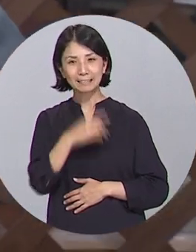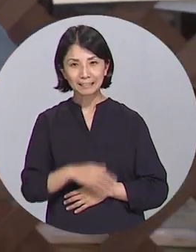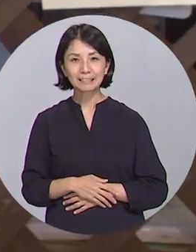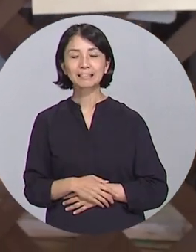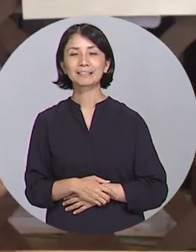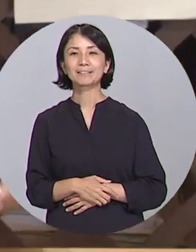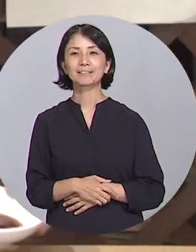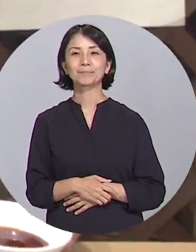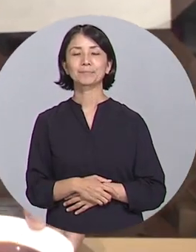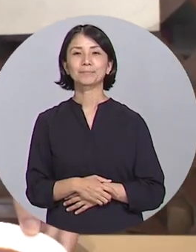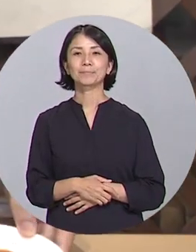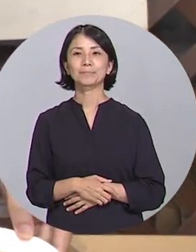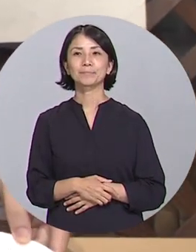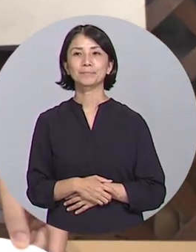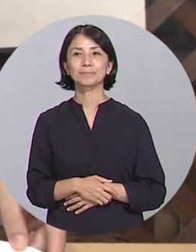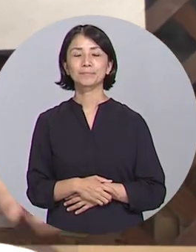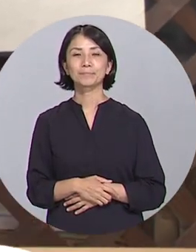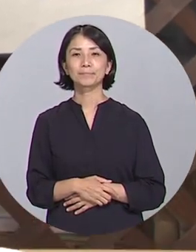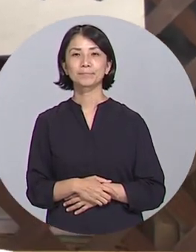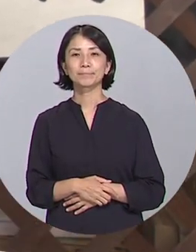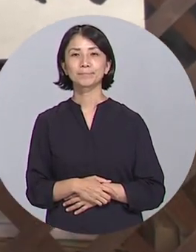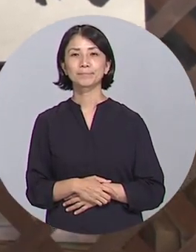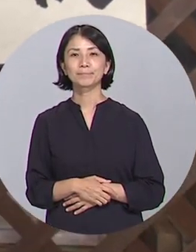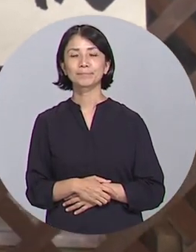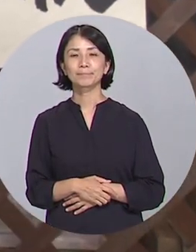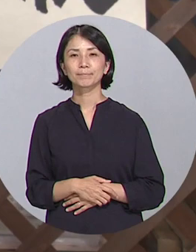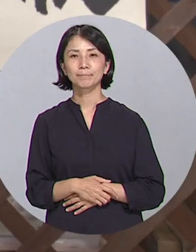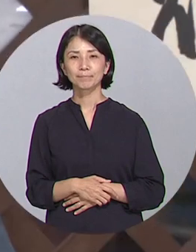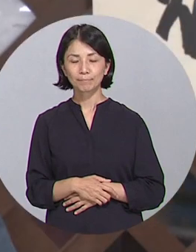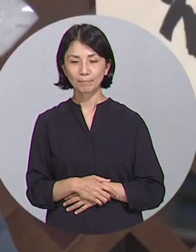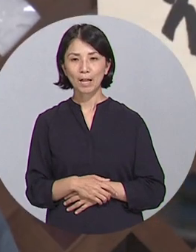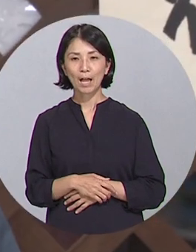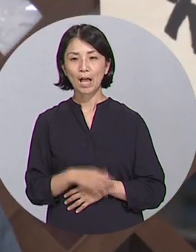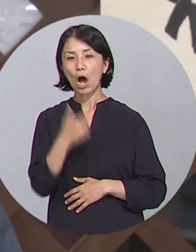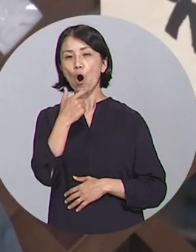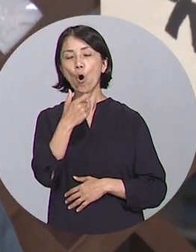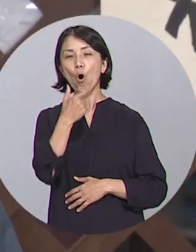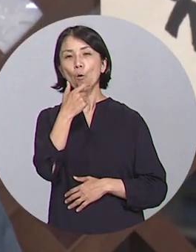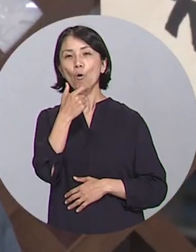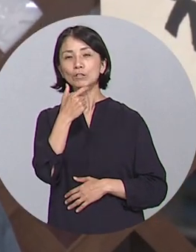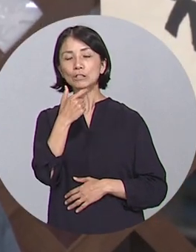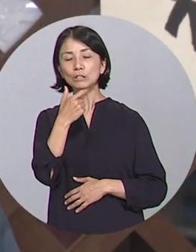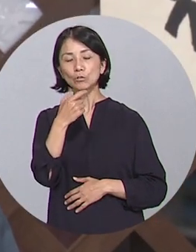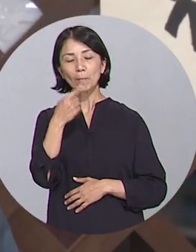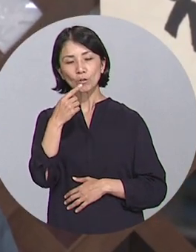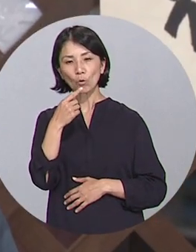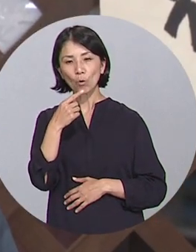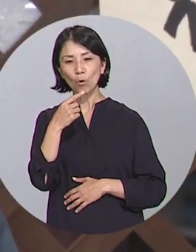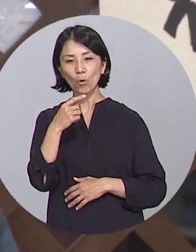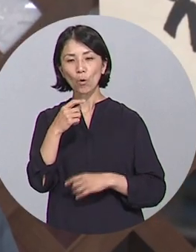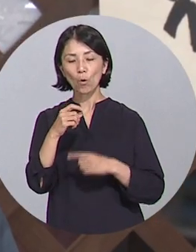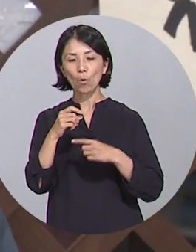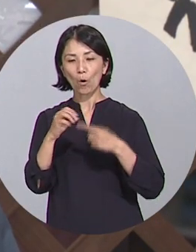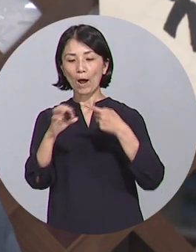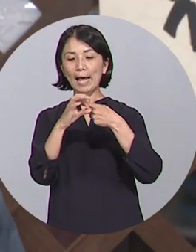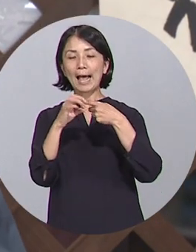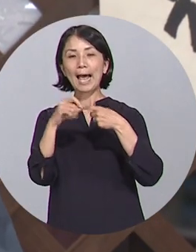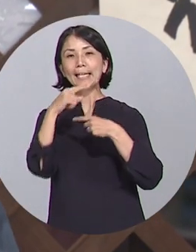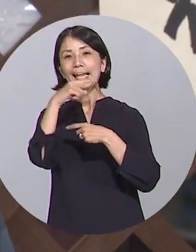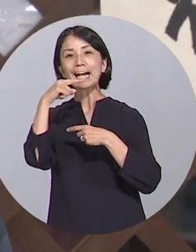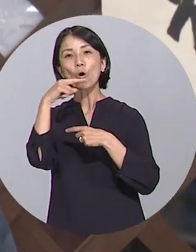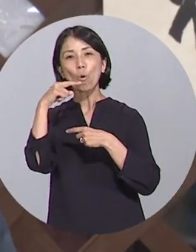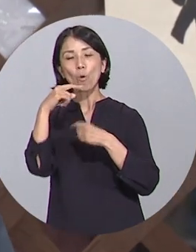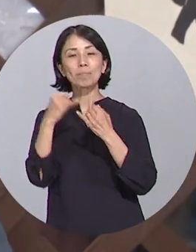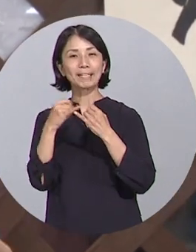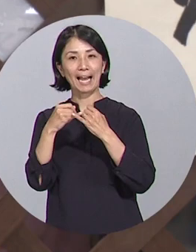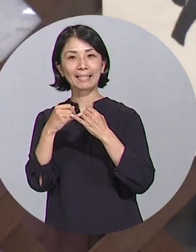あのやっぱりね、最初にこう砂糖醤油でお餅の部分があるんで、はい、みたらし団子風の味わいが最初にあるんですけど、は